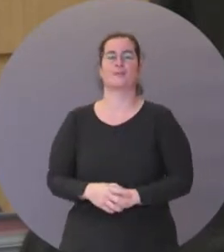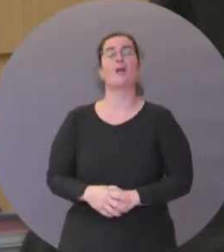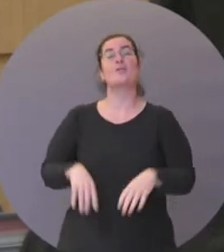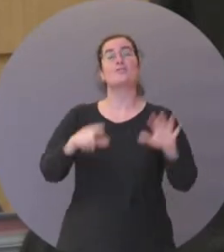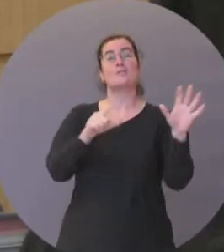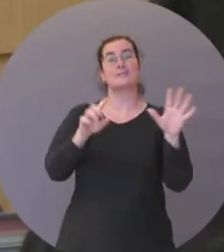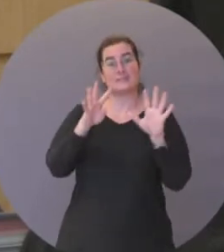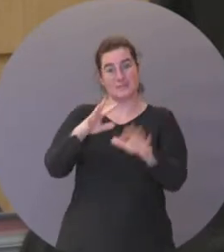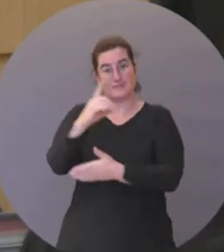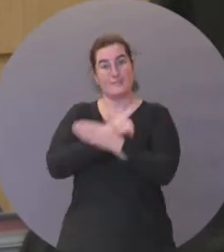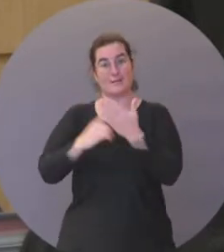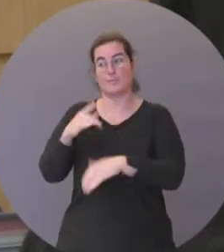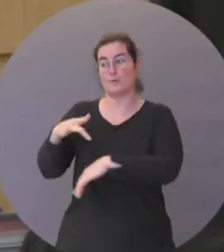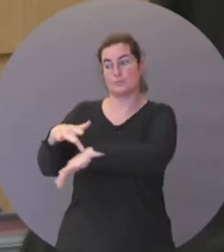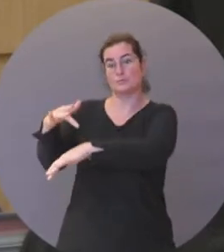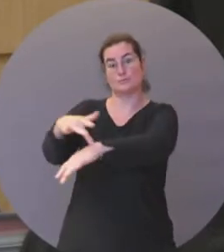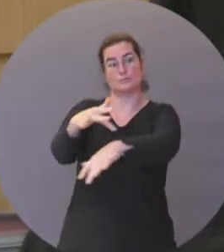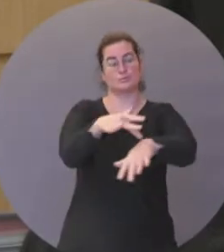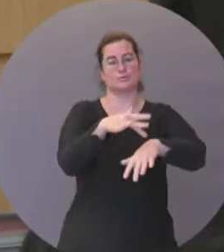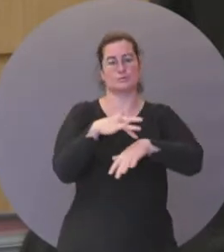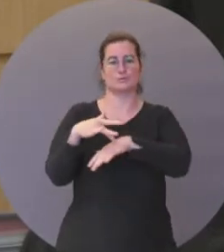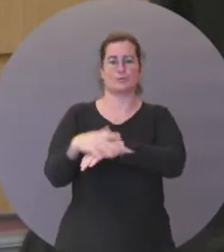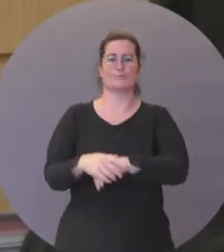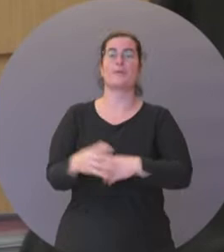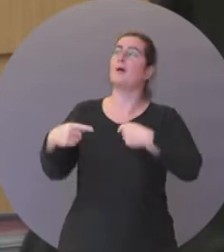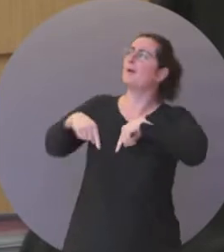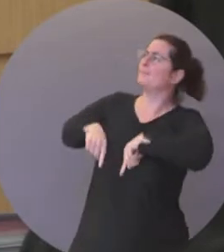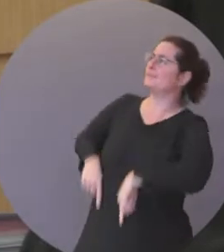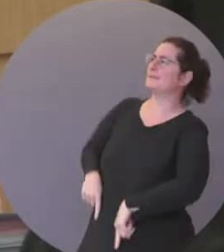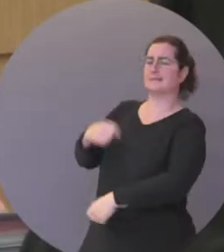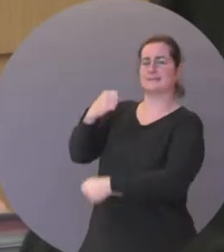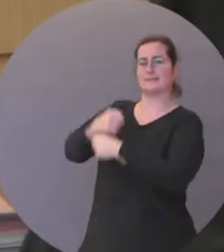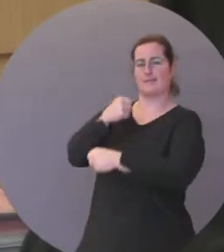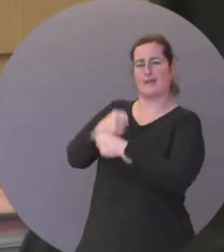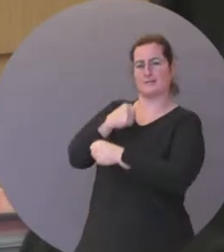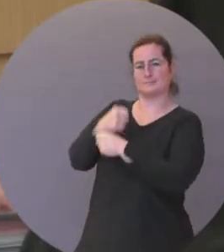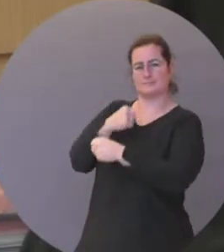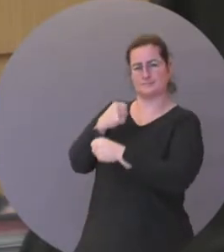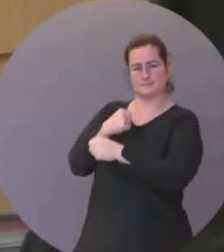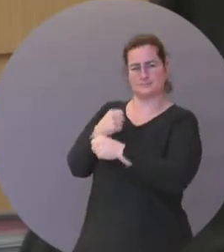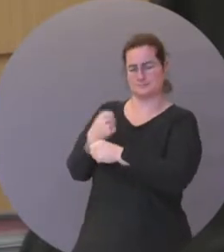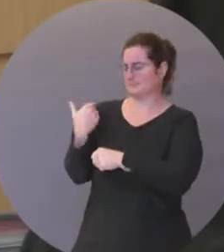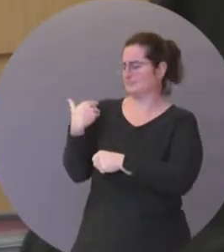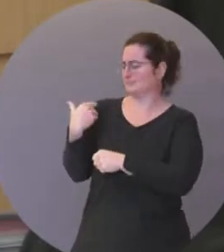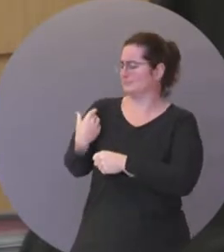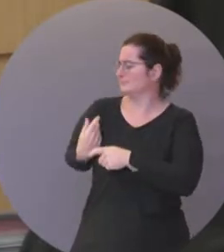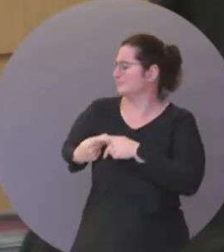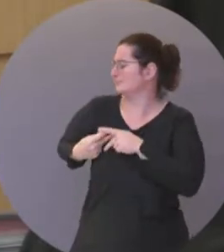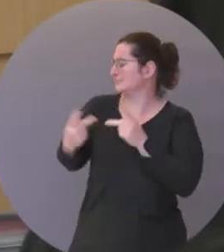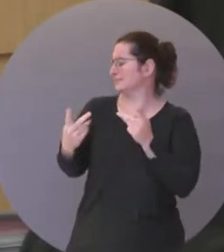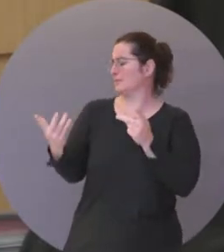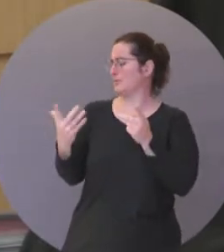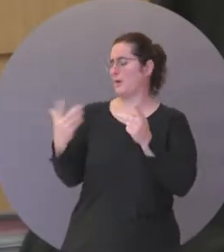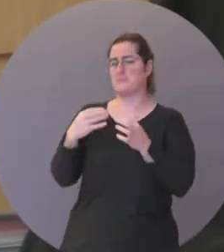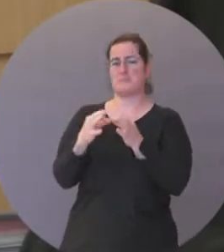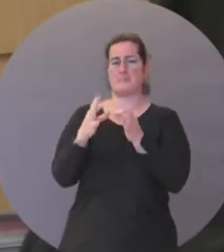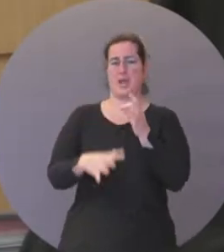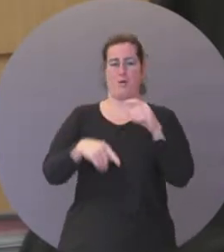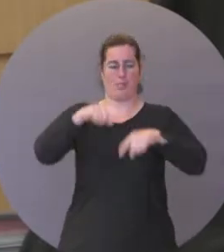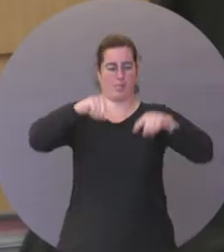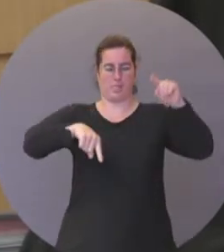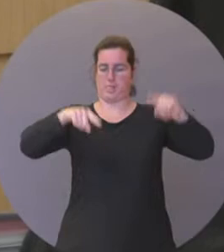départements le ministre du Travail du socle évoqué dernièrement un bilan inégal et